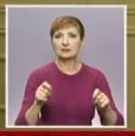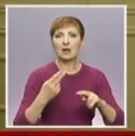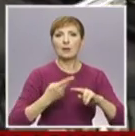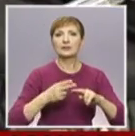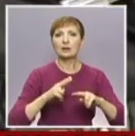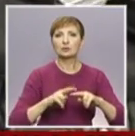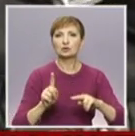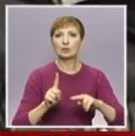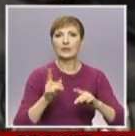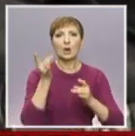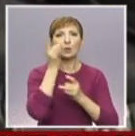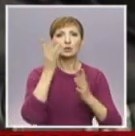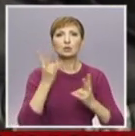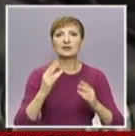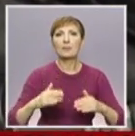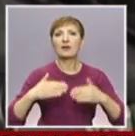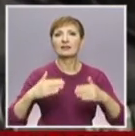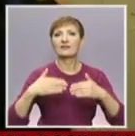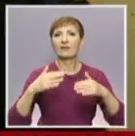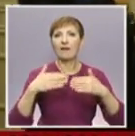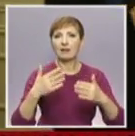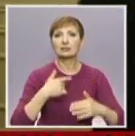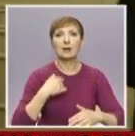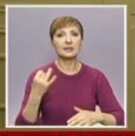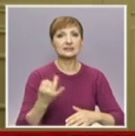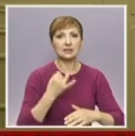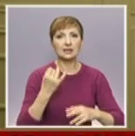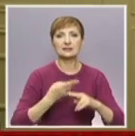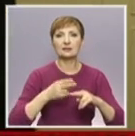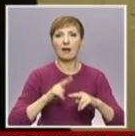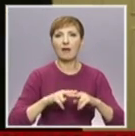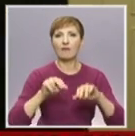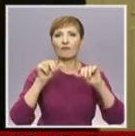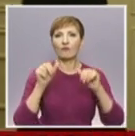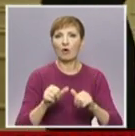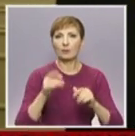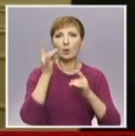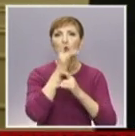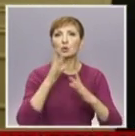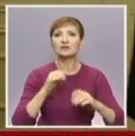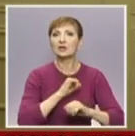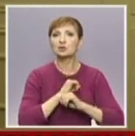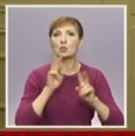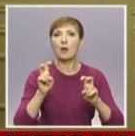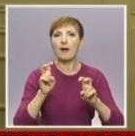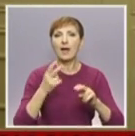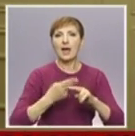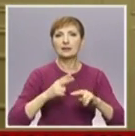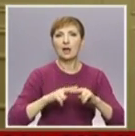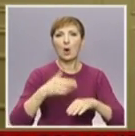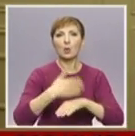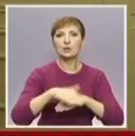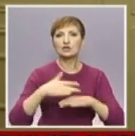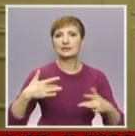что культуру надо продвигать. Нам интересна такая форма тоже культурного досуга, как